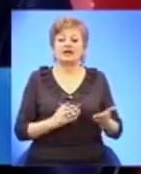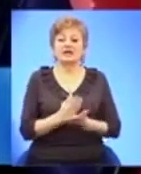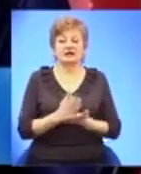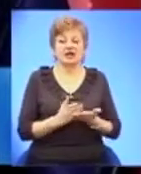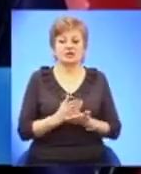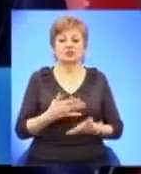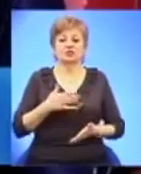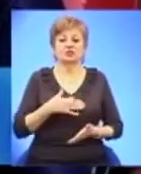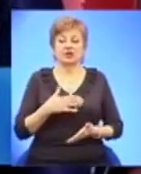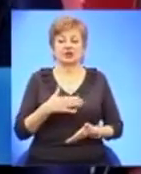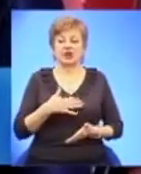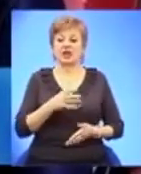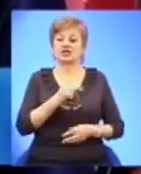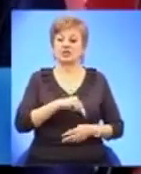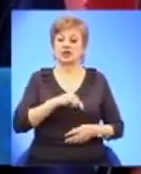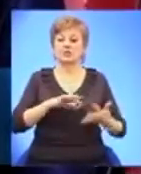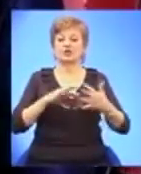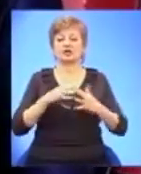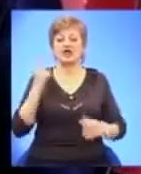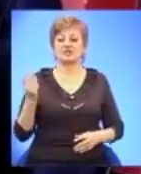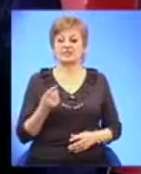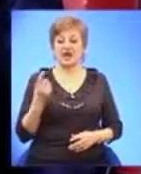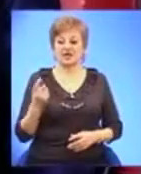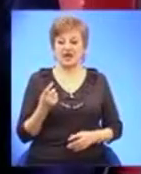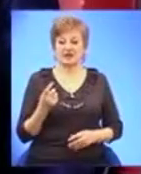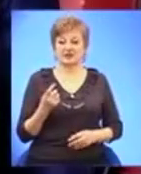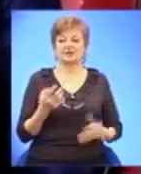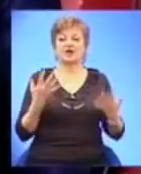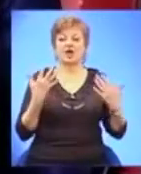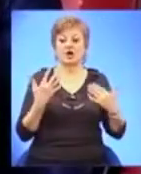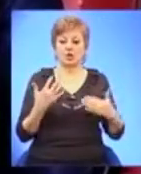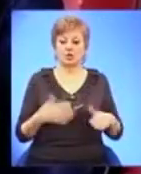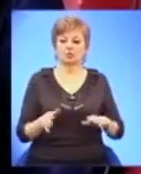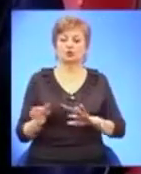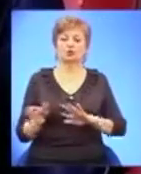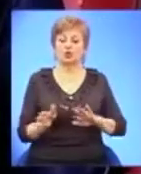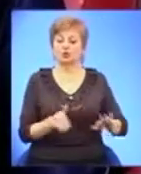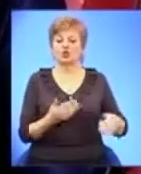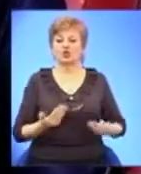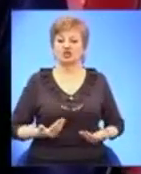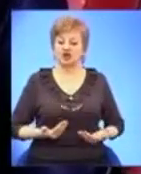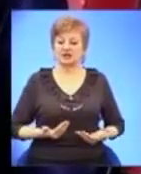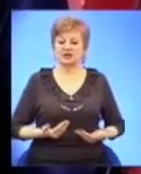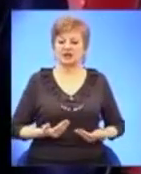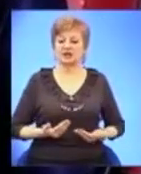заслужені наші работники сільського господарства вже ушли із цієї житті. І я